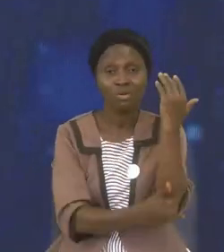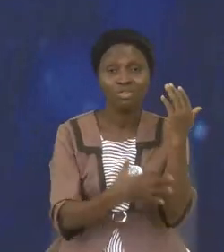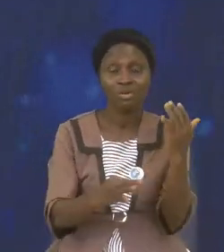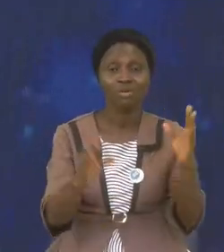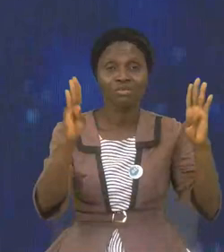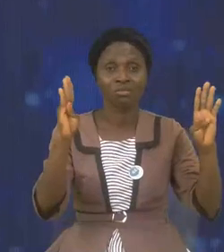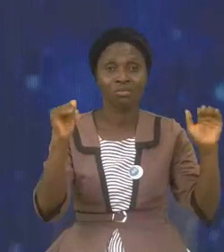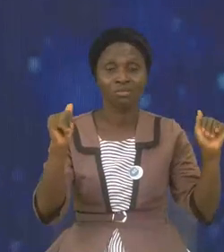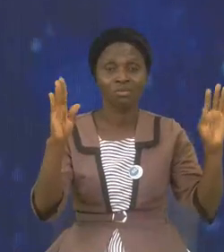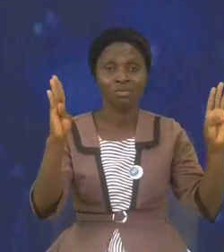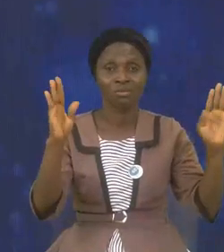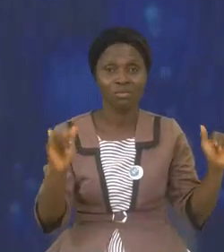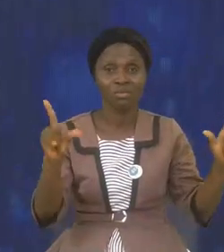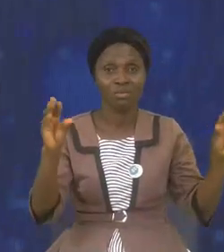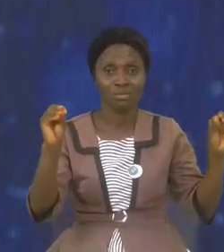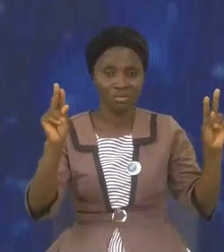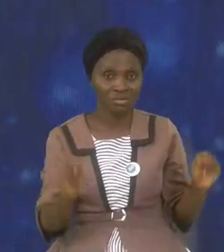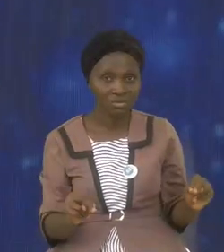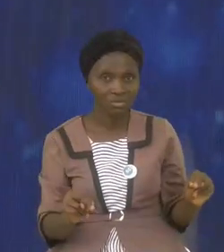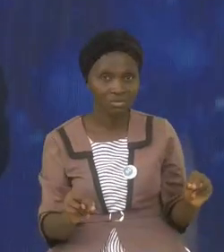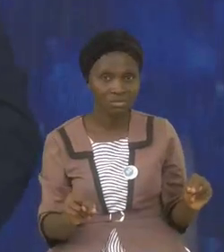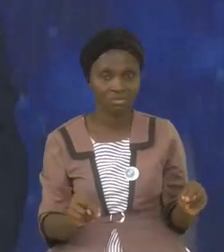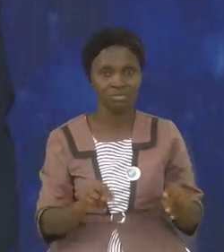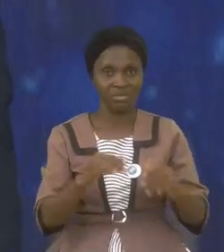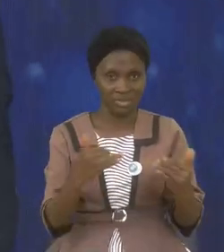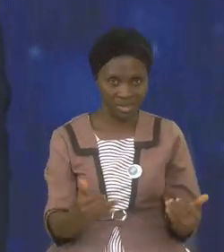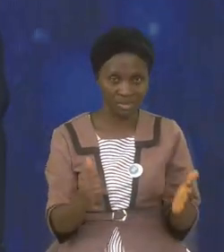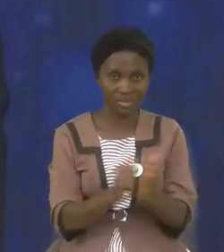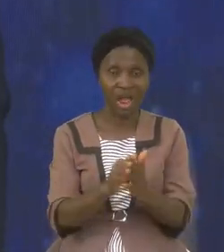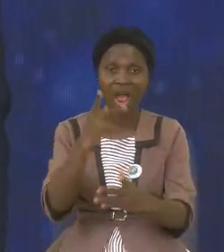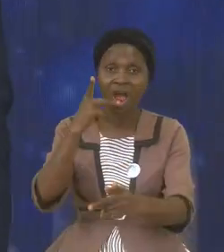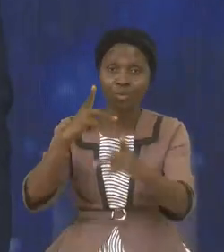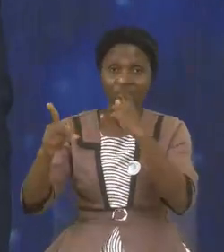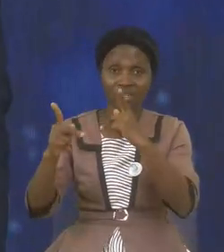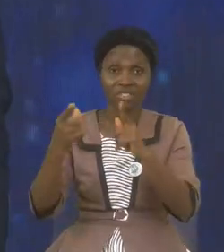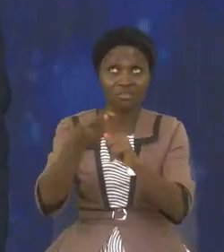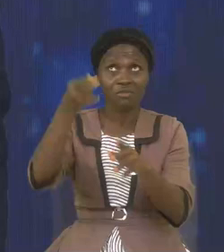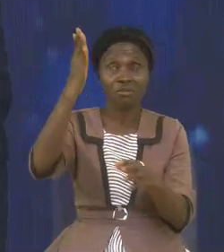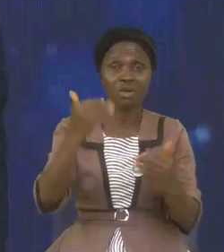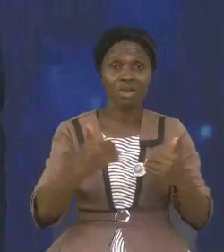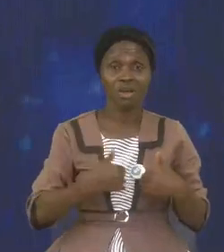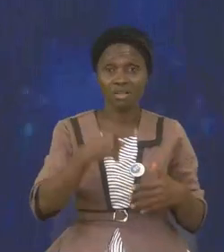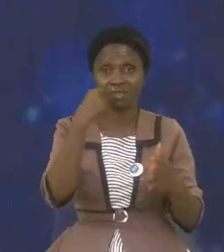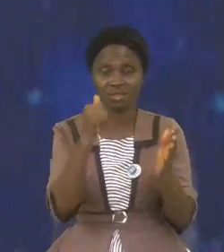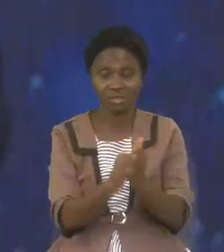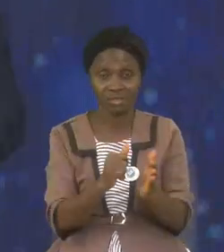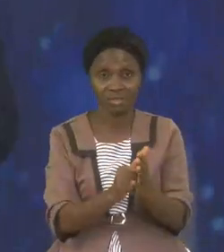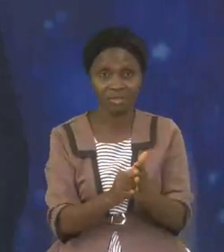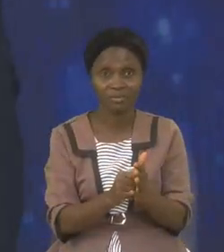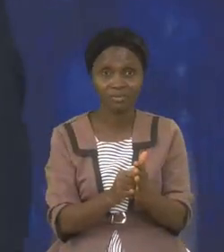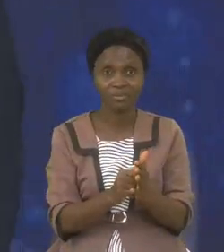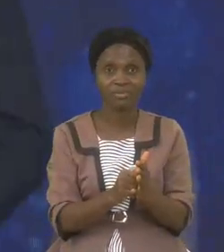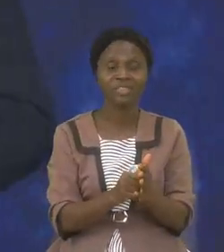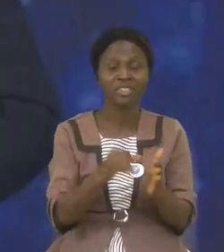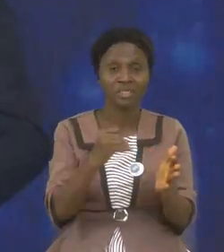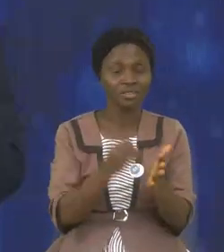Babylone. Et maintenant, et lorsque la prophétie a dit que la parole